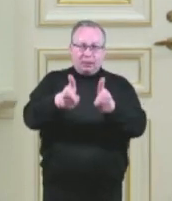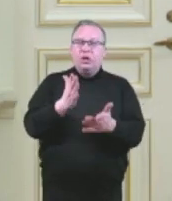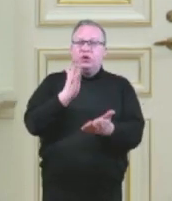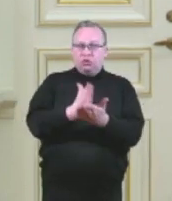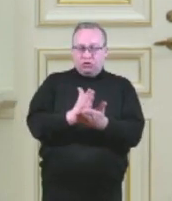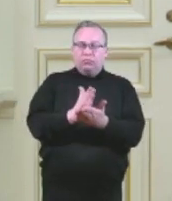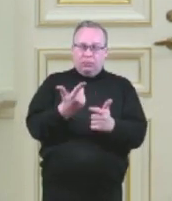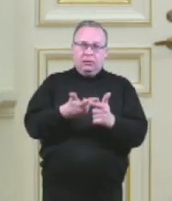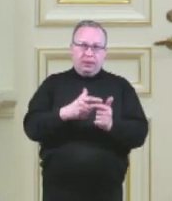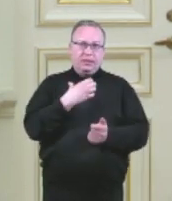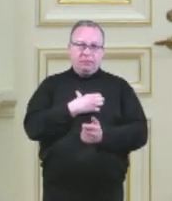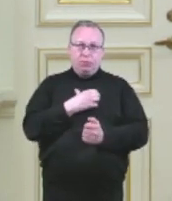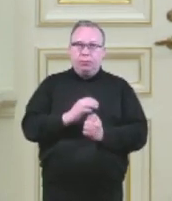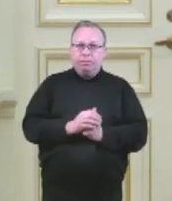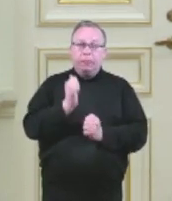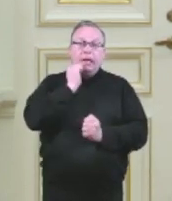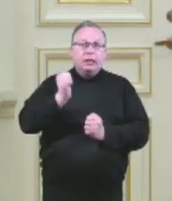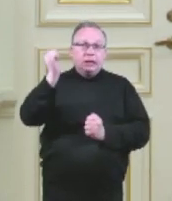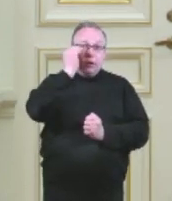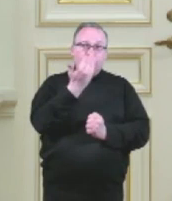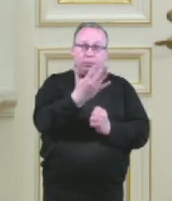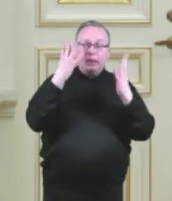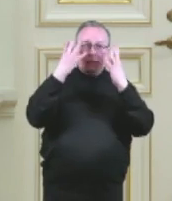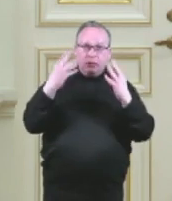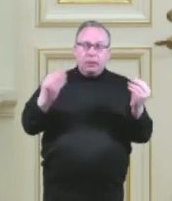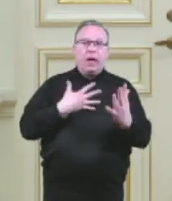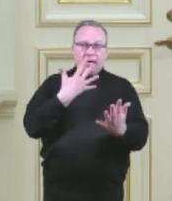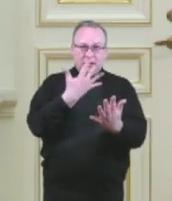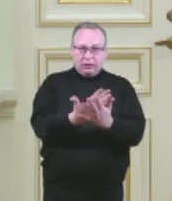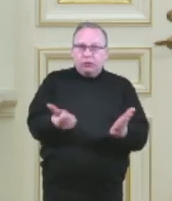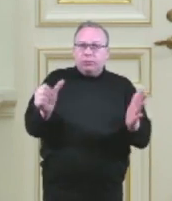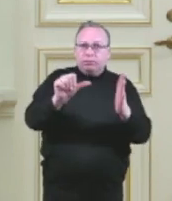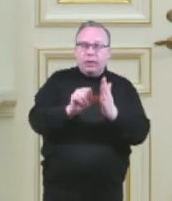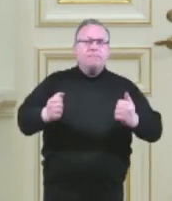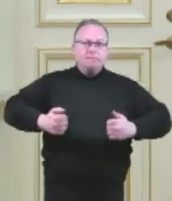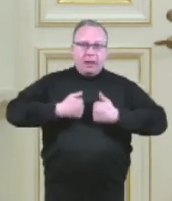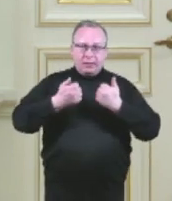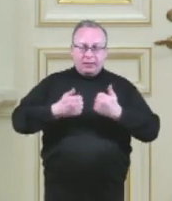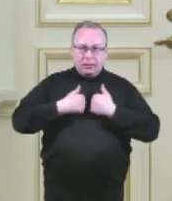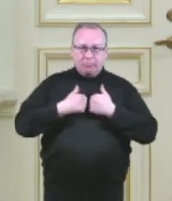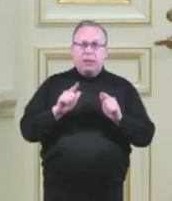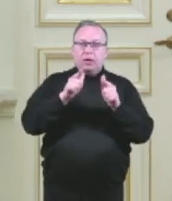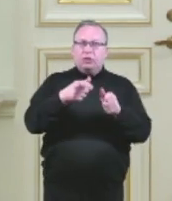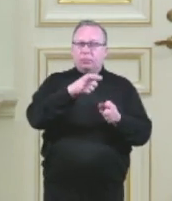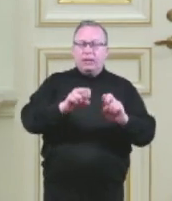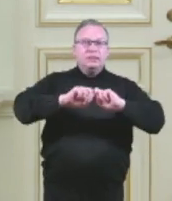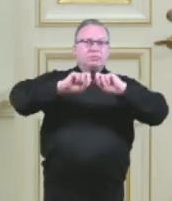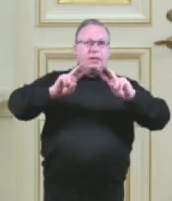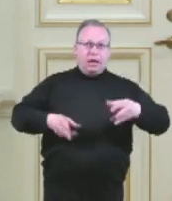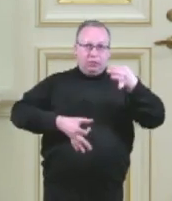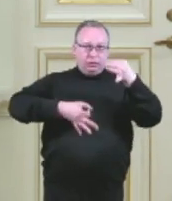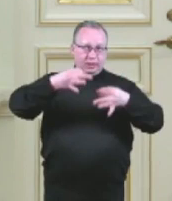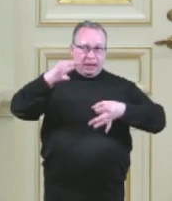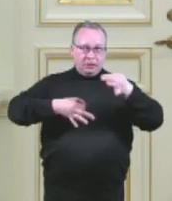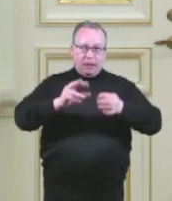labai svarbus. Dėkoju Niderlandams už aktyvų vaidmenį ir pastangas įsteigti šį specialų